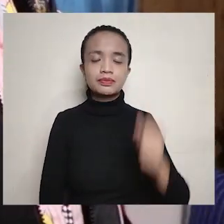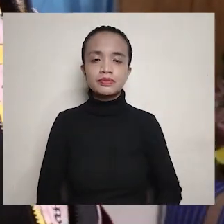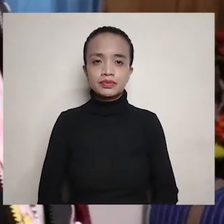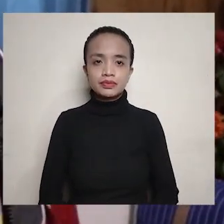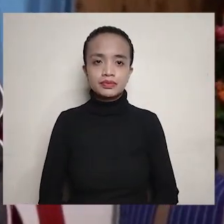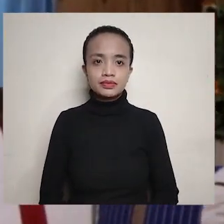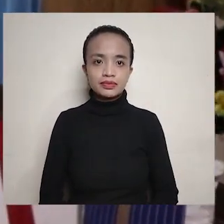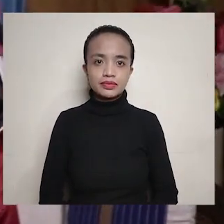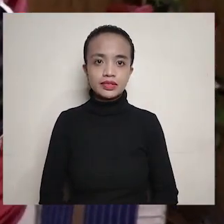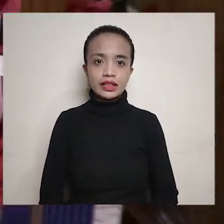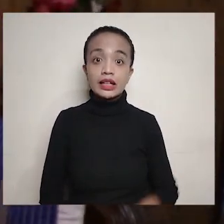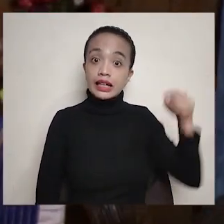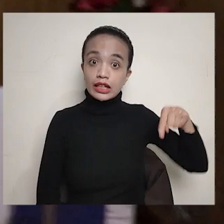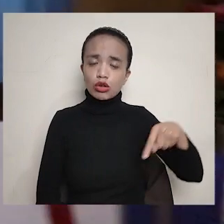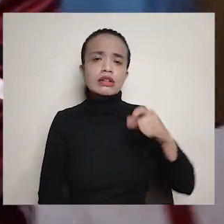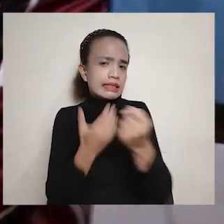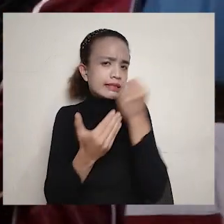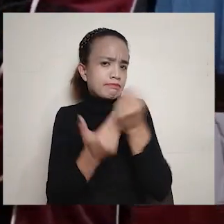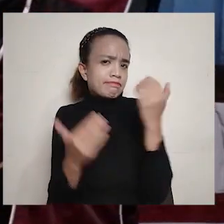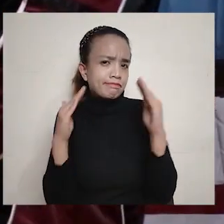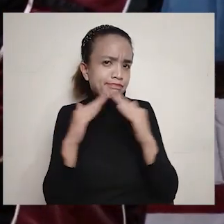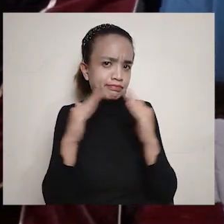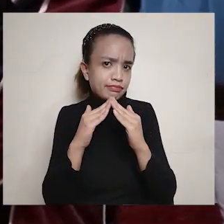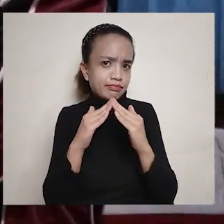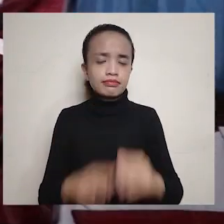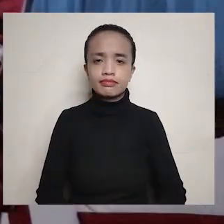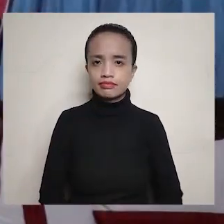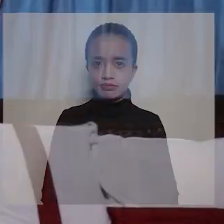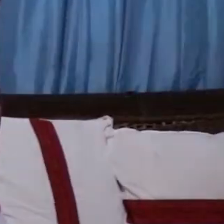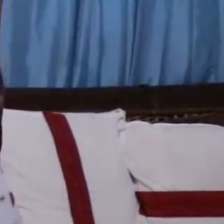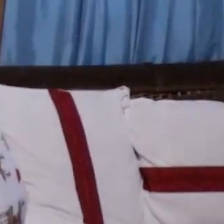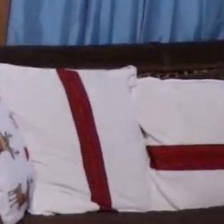So this is our simple house.